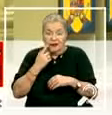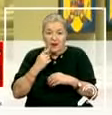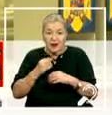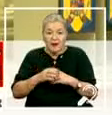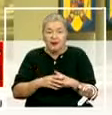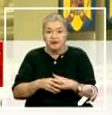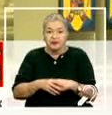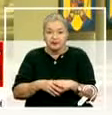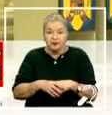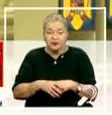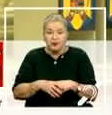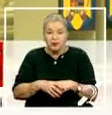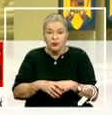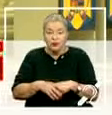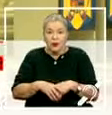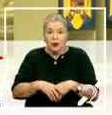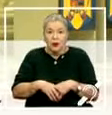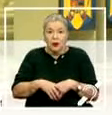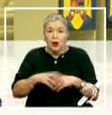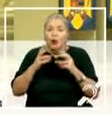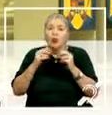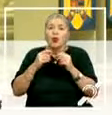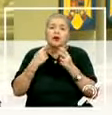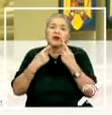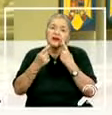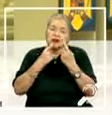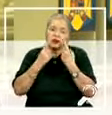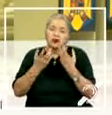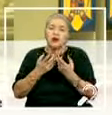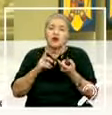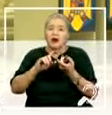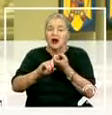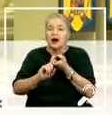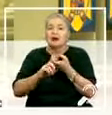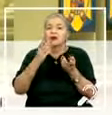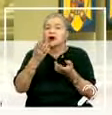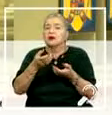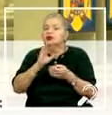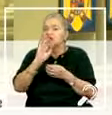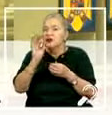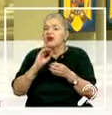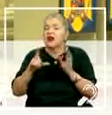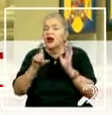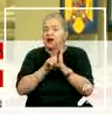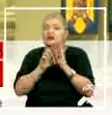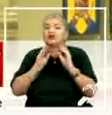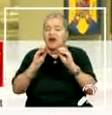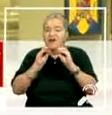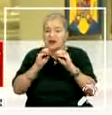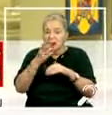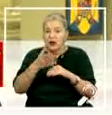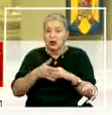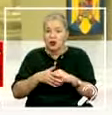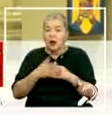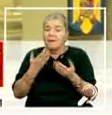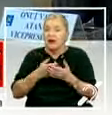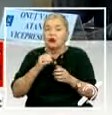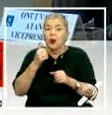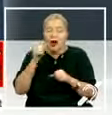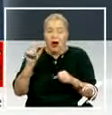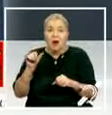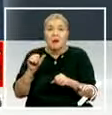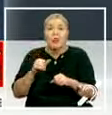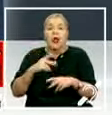bun găsit tuturor sunt multe controverse pe marginea conținutului acestor legi ale Educației asta pentru că